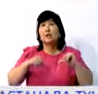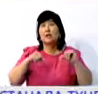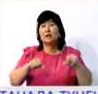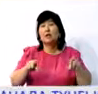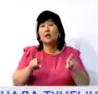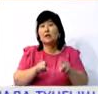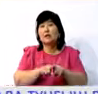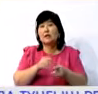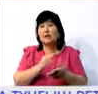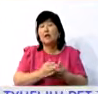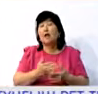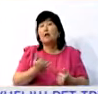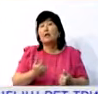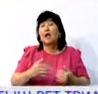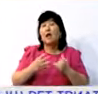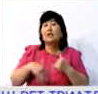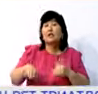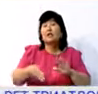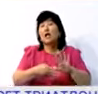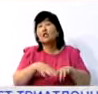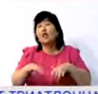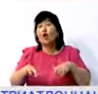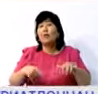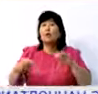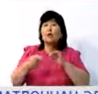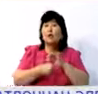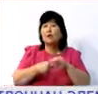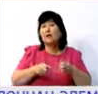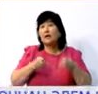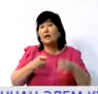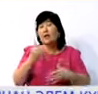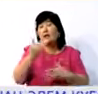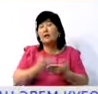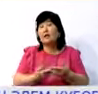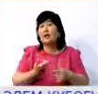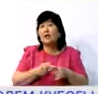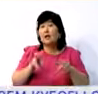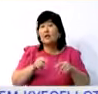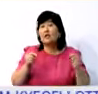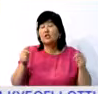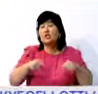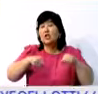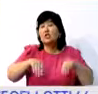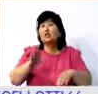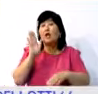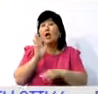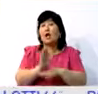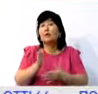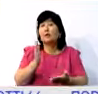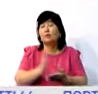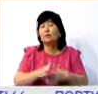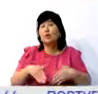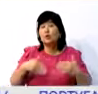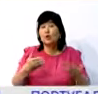құрылыс, білім, жер саласындағы сыбайлас жемқорлық сипатындағы қылмыстар мен құқық бұзушылықтардың арнайы қарап, тиісті шешімдерді қабылдауды ұсынып